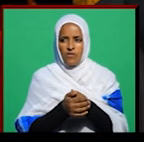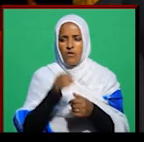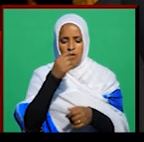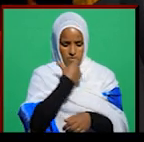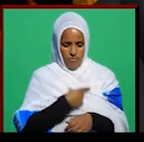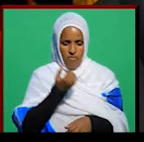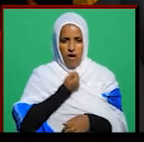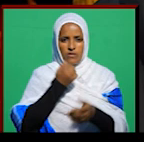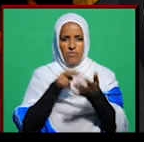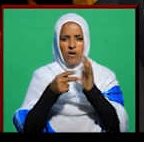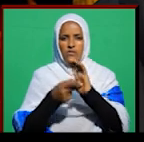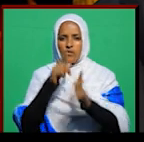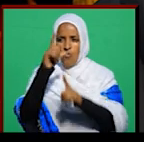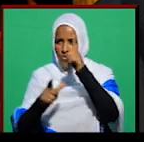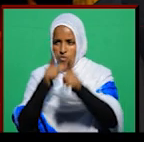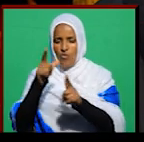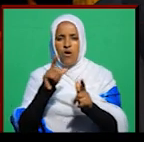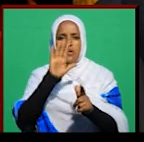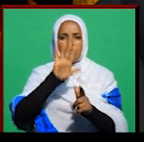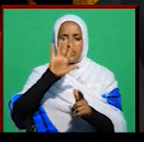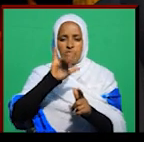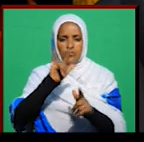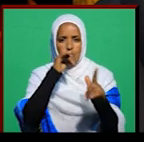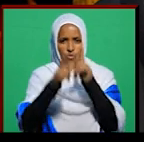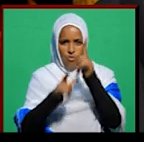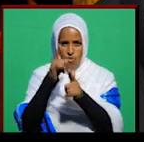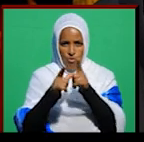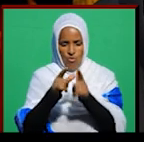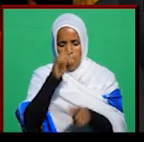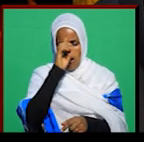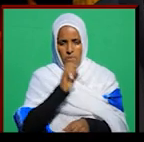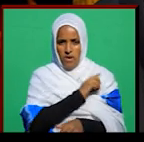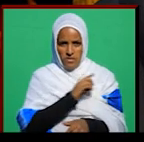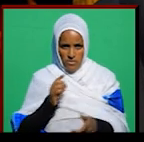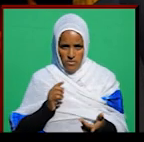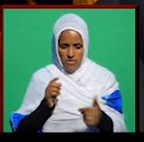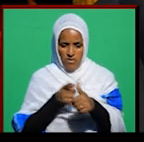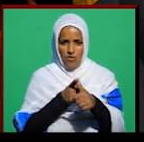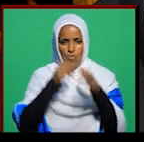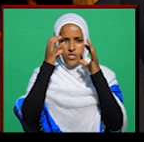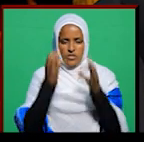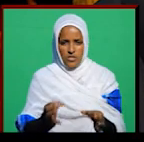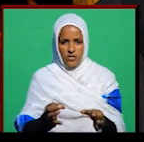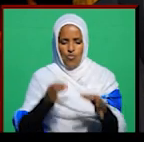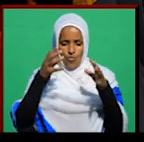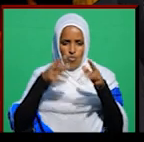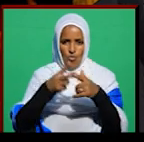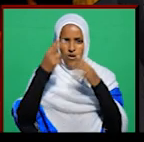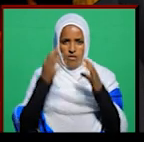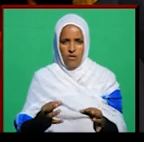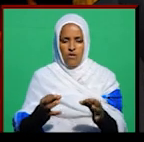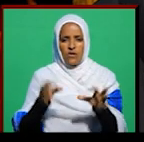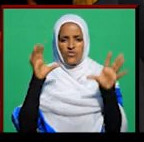ማተብ ማለት ያው ቋንቋው ግዕዛዊ ቋንቋ ነው። አማይተበ፣ አማተበ፣ ወሰነ፣